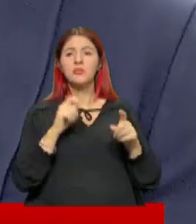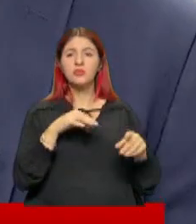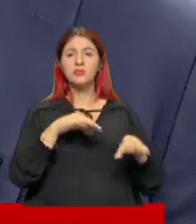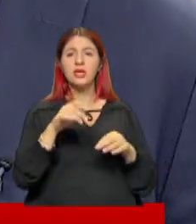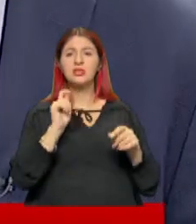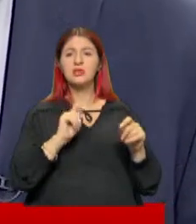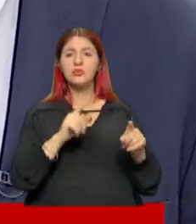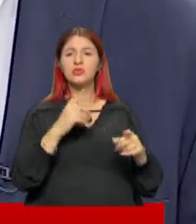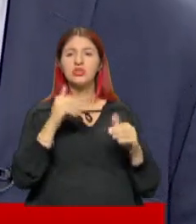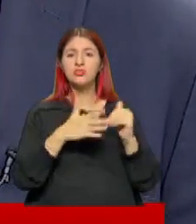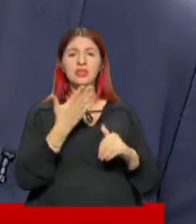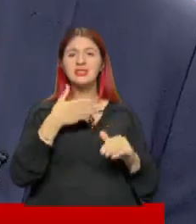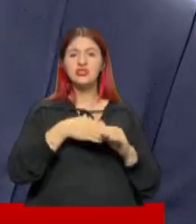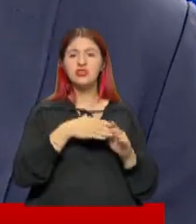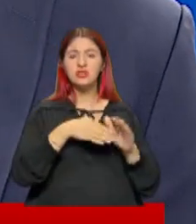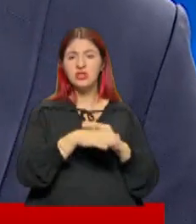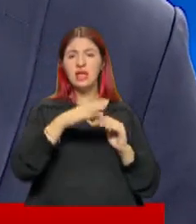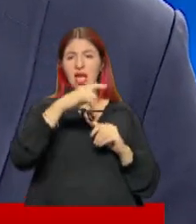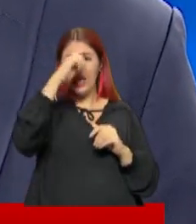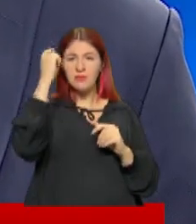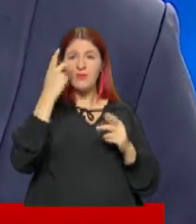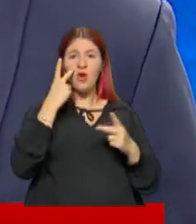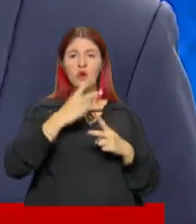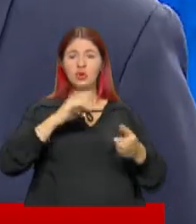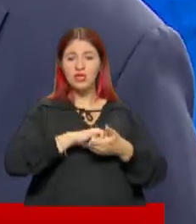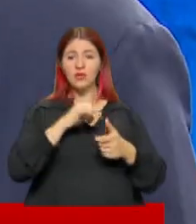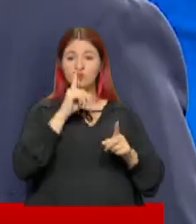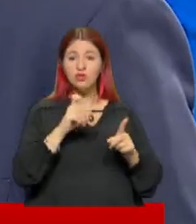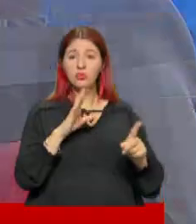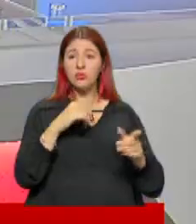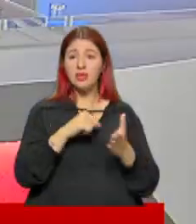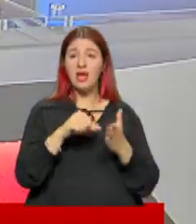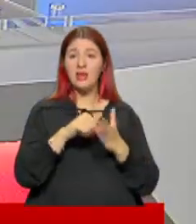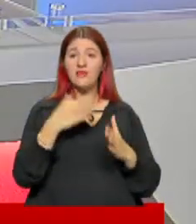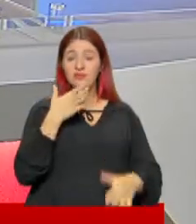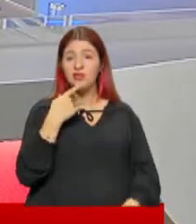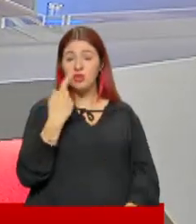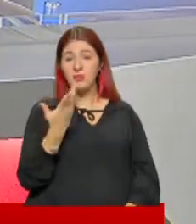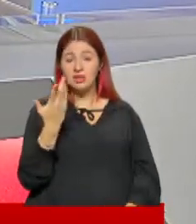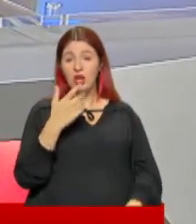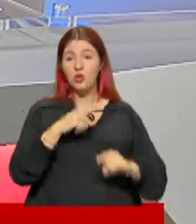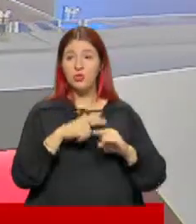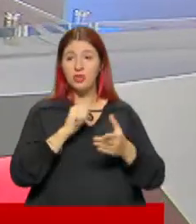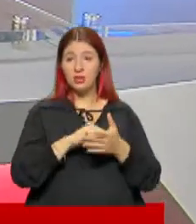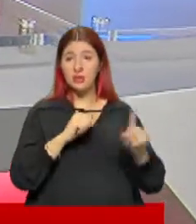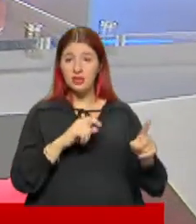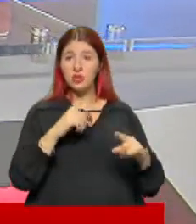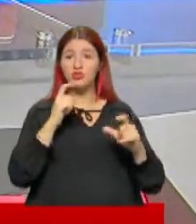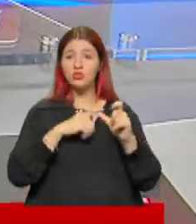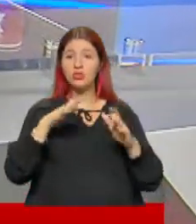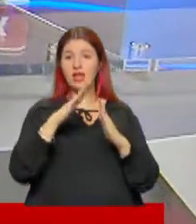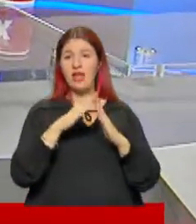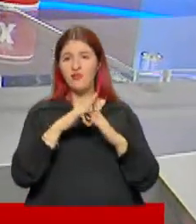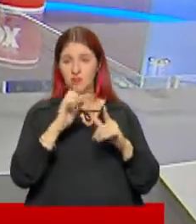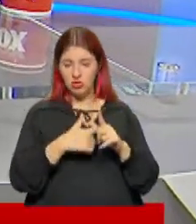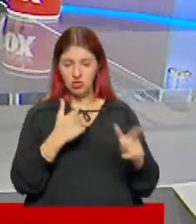strateji geliştiriyorsunuz, seçime nasıl gireceksiniz, Emek ve Özgürlük İttifakı'nı soracağım. O zaman tarihi fırsat deniliyor. Mesela Hürriyet Gazetesi'nde sosyal konut